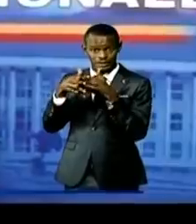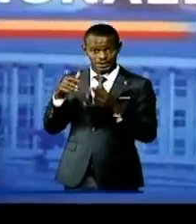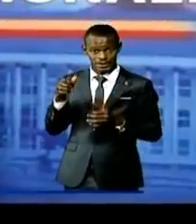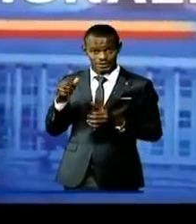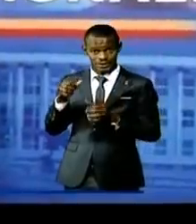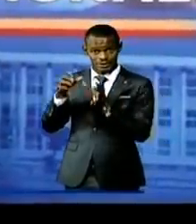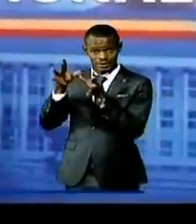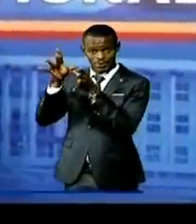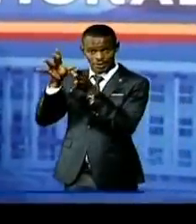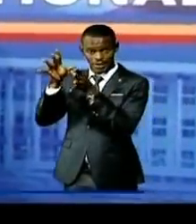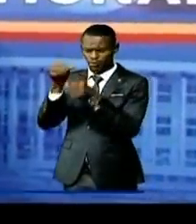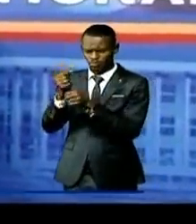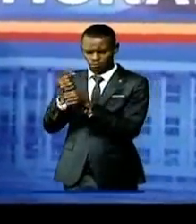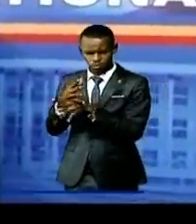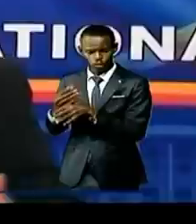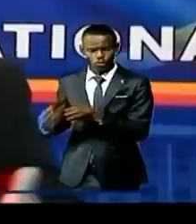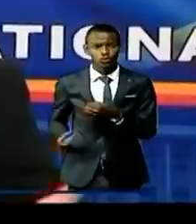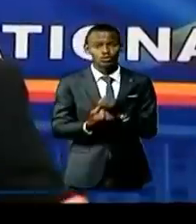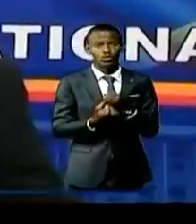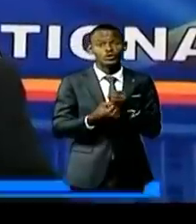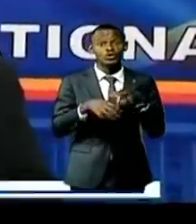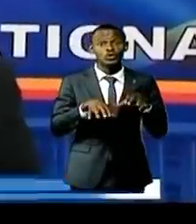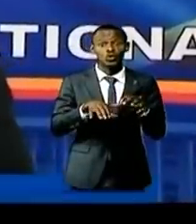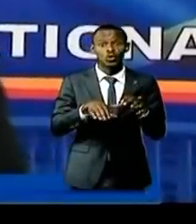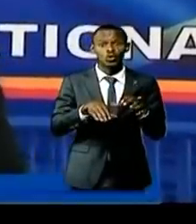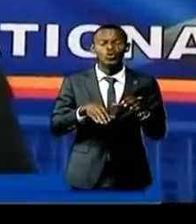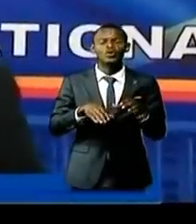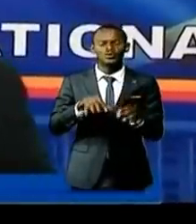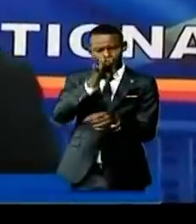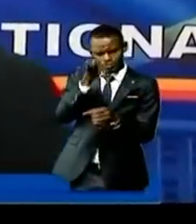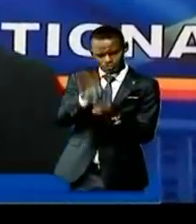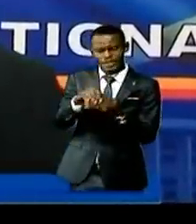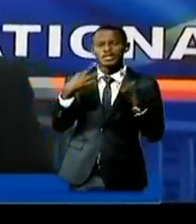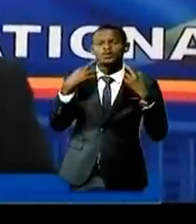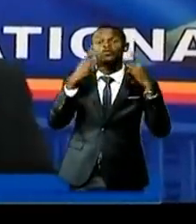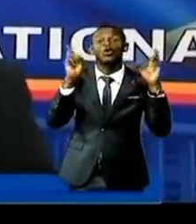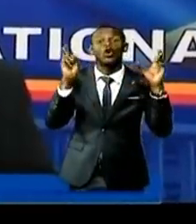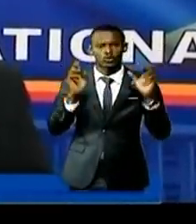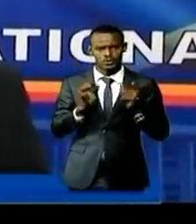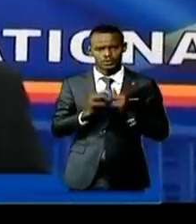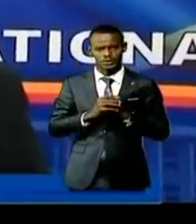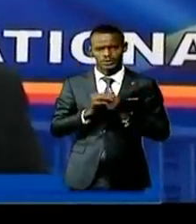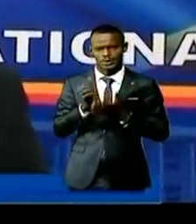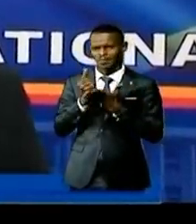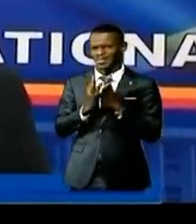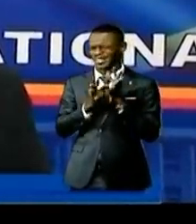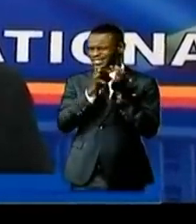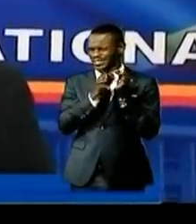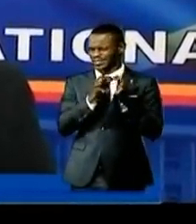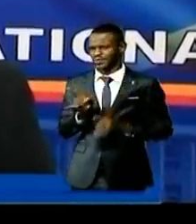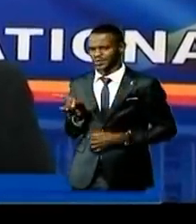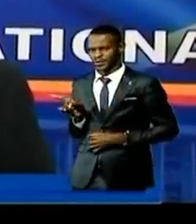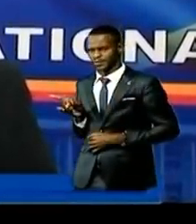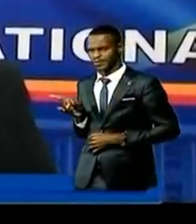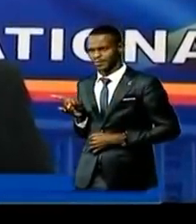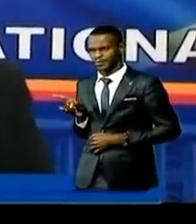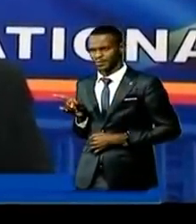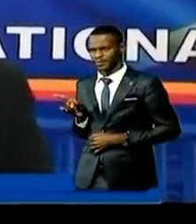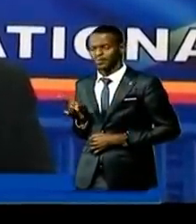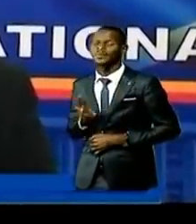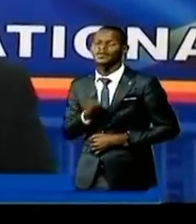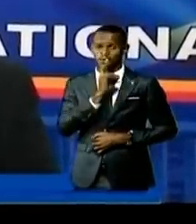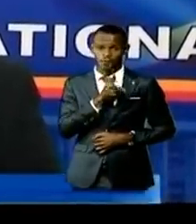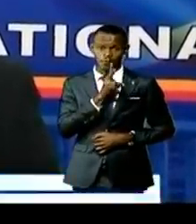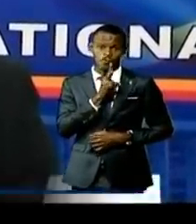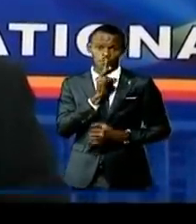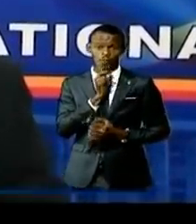Congo dans le processus électoral. Il m'a exprimé la préoccupation que l'Assemblée nationale a sur la situation